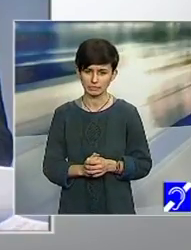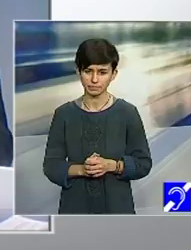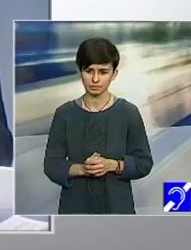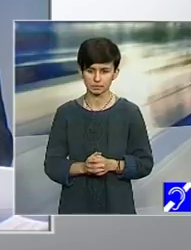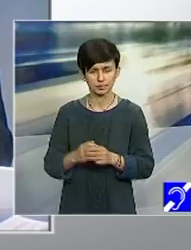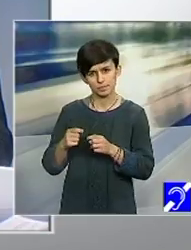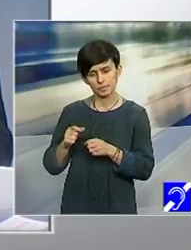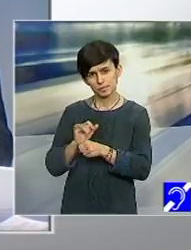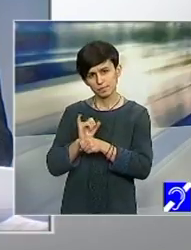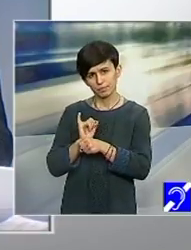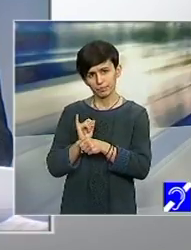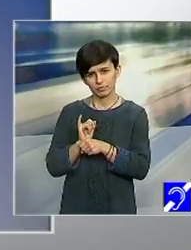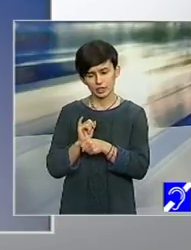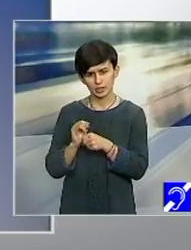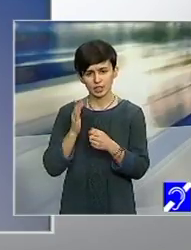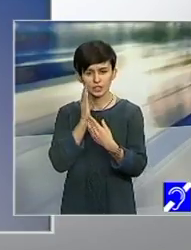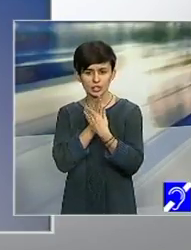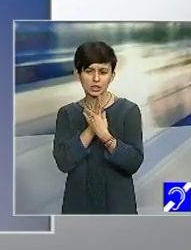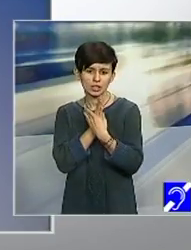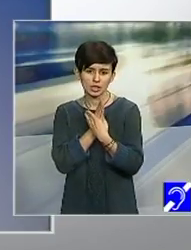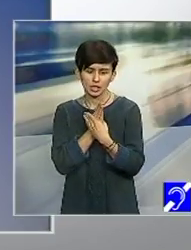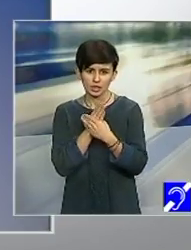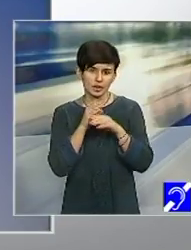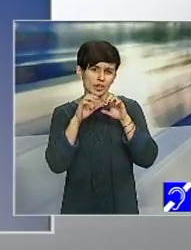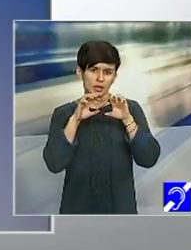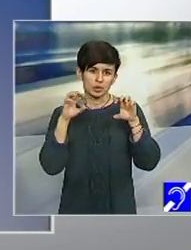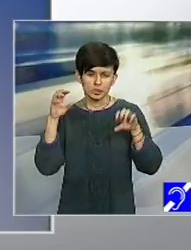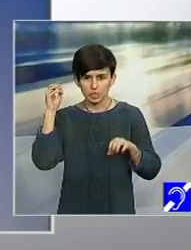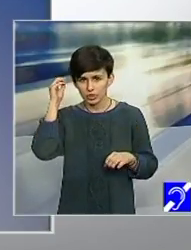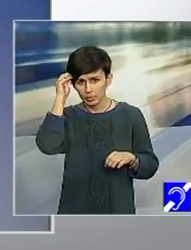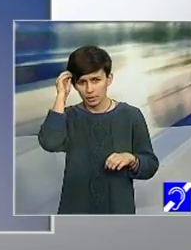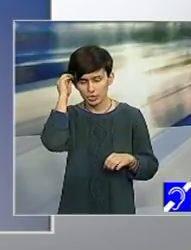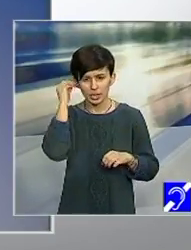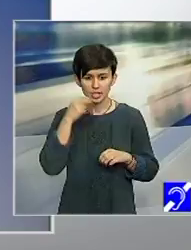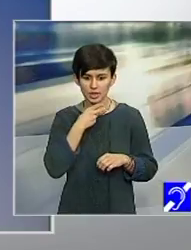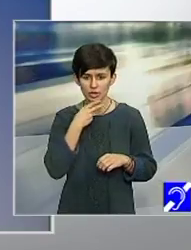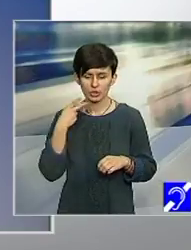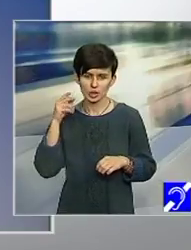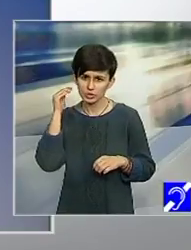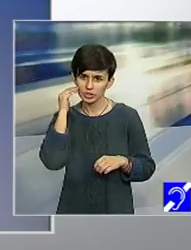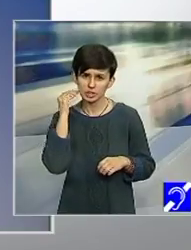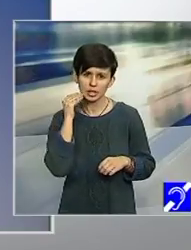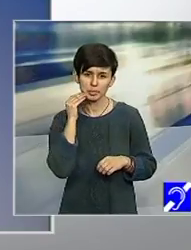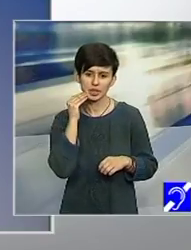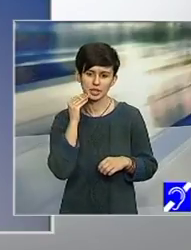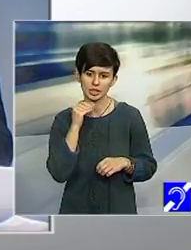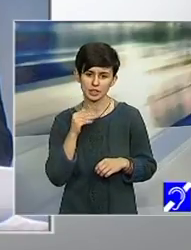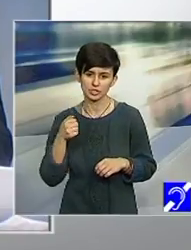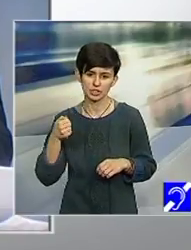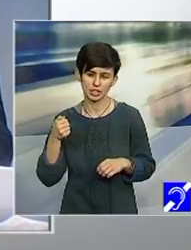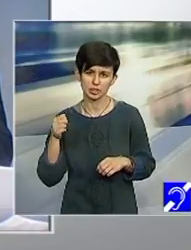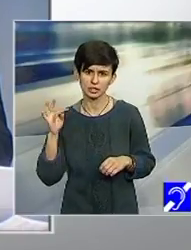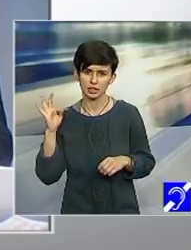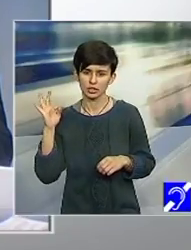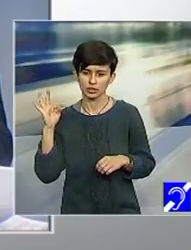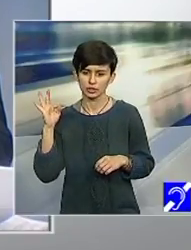directorul diviziei arhive al Muzeului Memorial al Holocaustului din Washington și domnul Alexandru